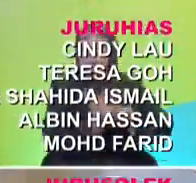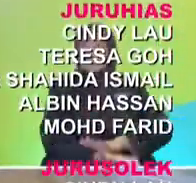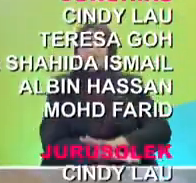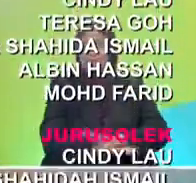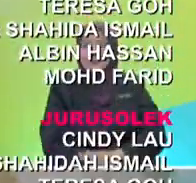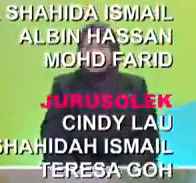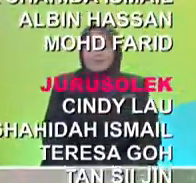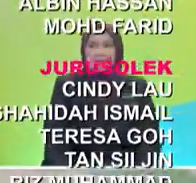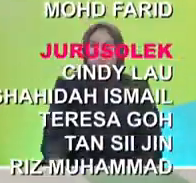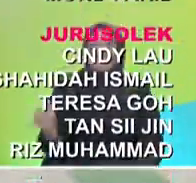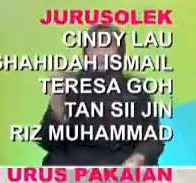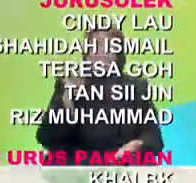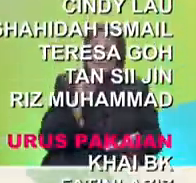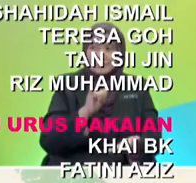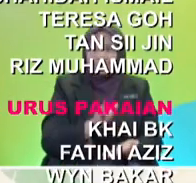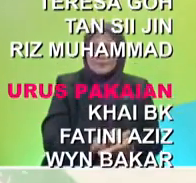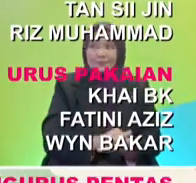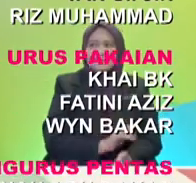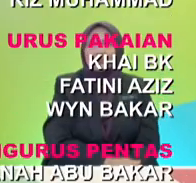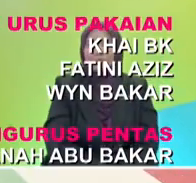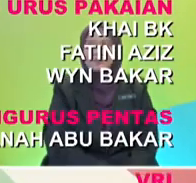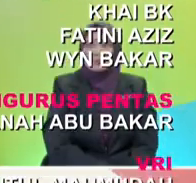jadi begitu